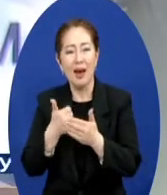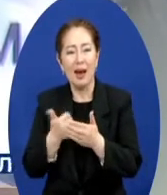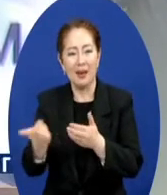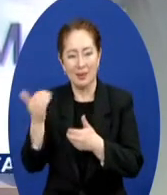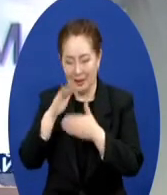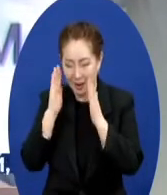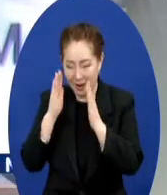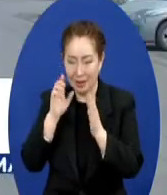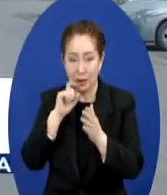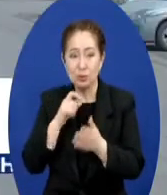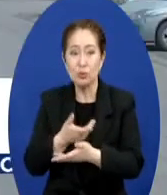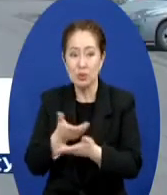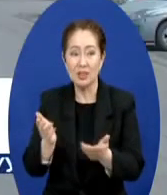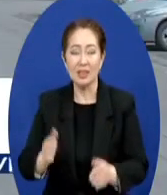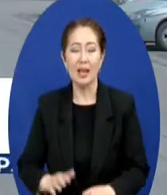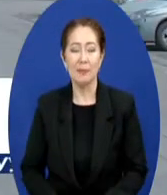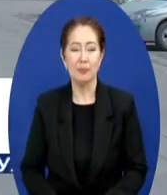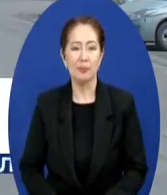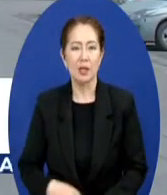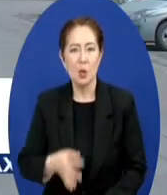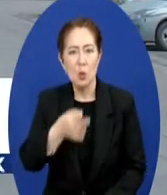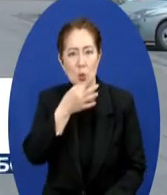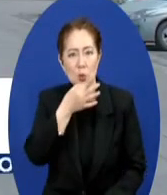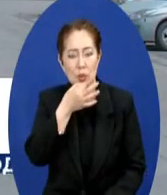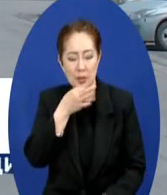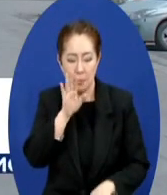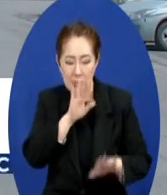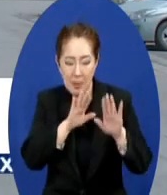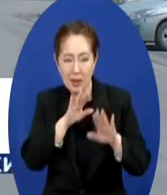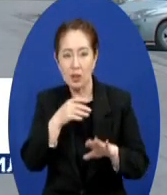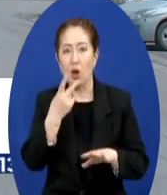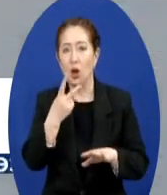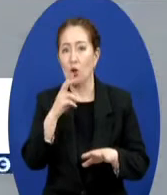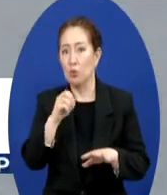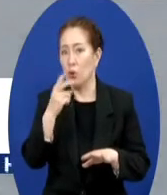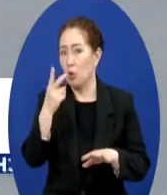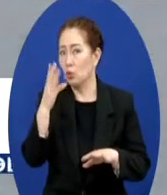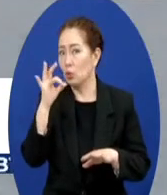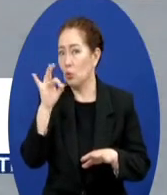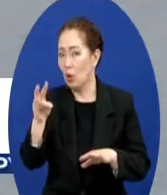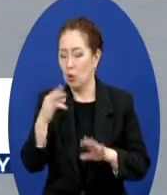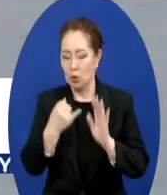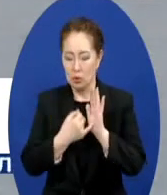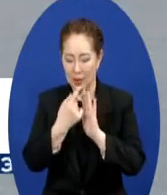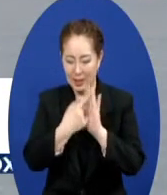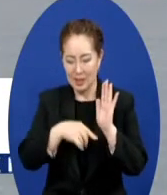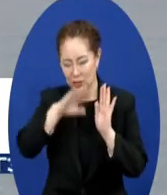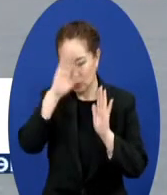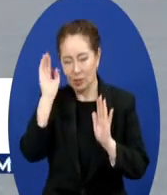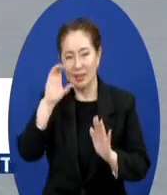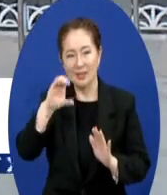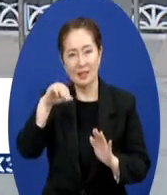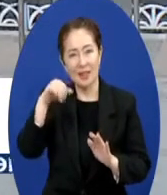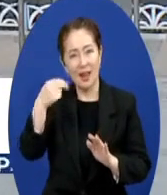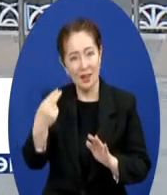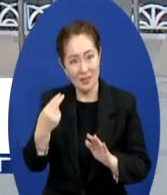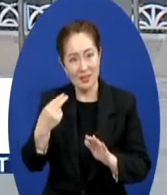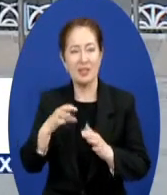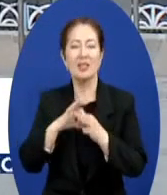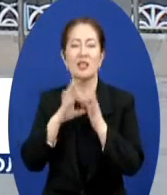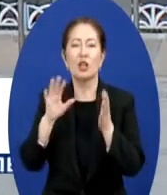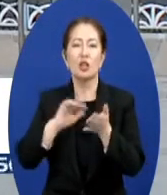бас анхаарал тавиарай гэж ингэж хүсэж байна. Урьдчилсан байдлаар 2024 оны 6 дугаар сард дулааны станц ашиглалтанд орох тооцоолол байна.